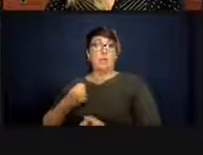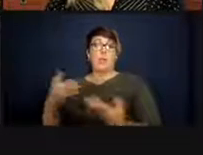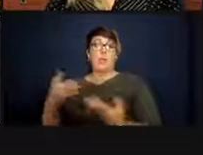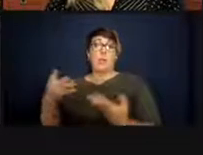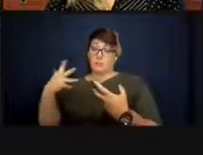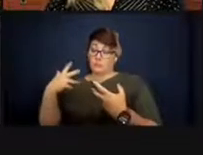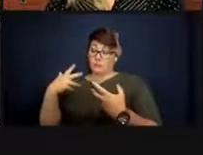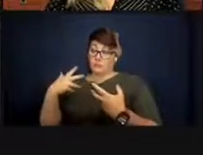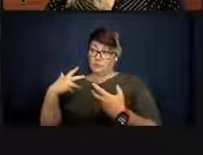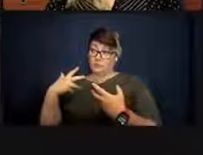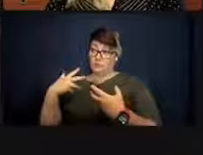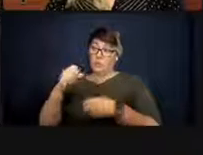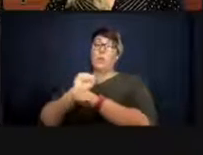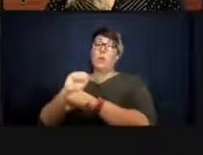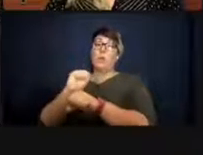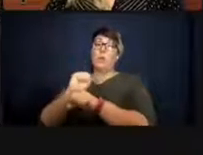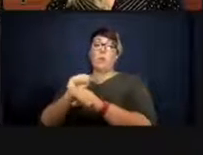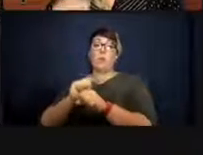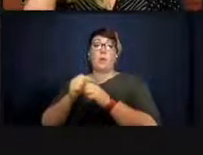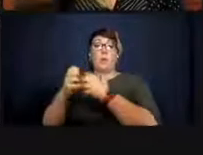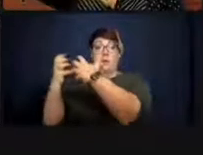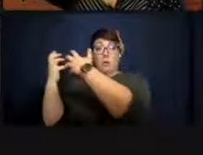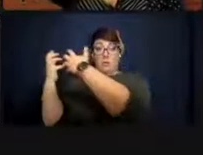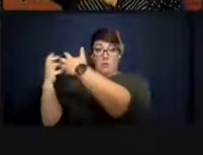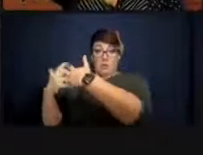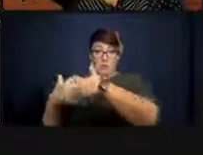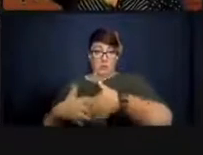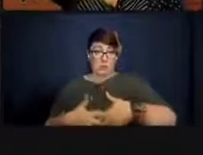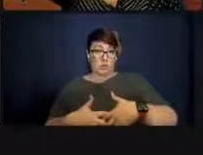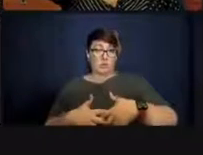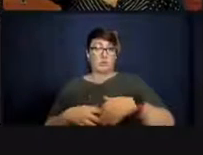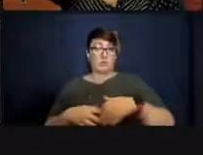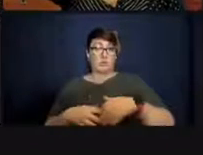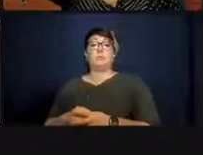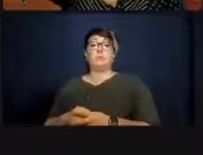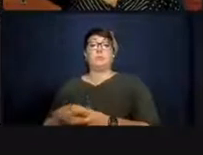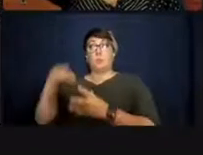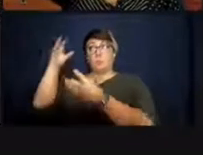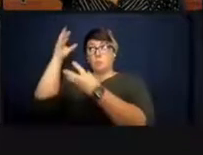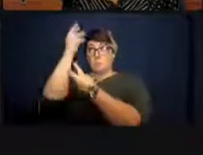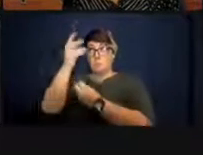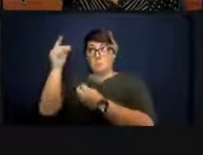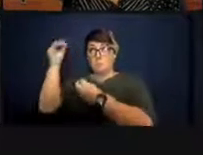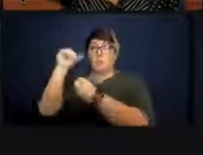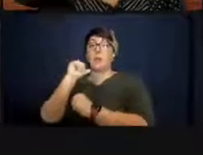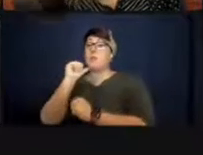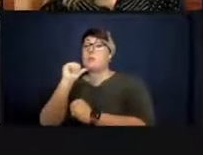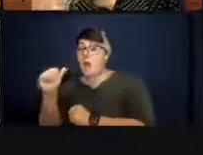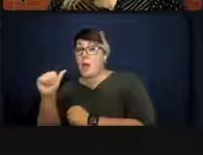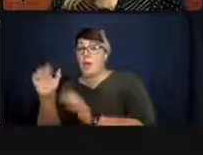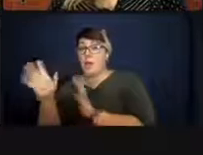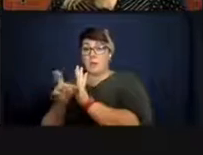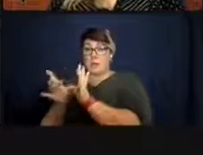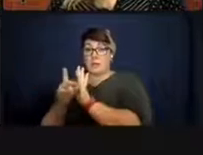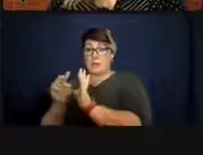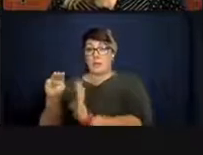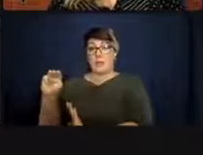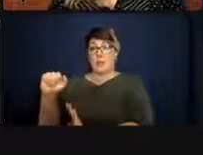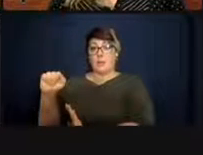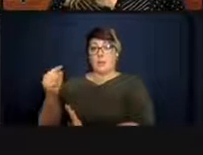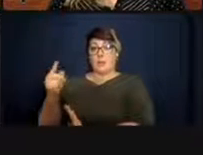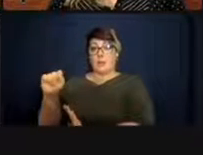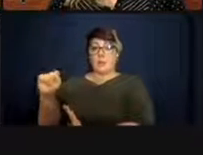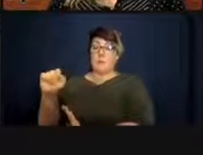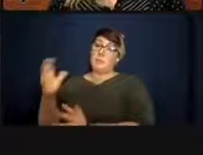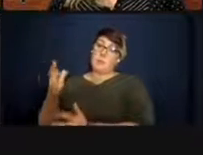لنا برؤية بأن لدينا الكثير من العمل للموائمة، حتى ولو كنا نفكر بالأمور